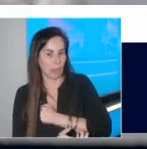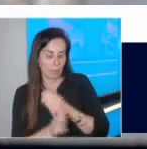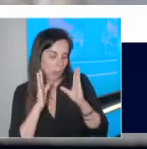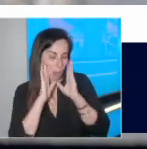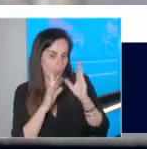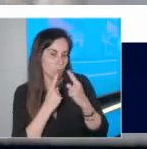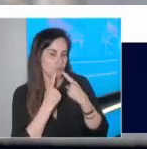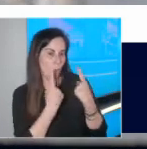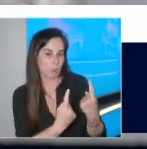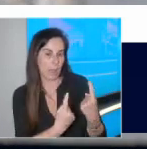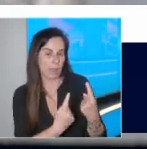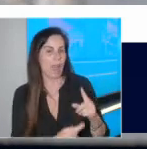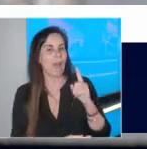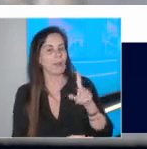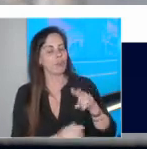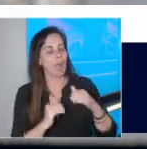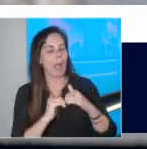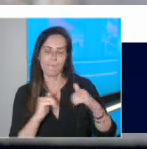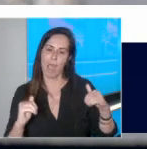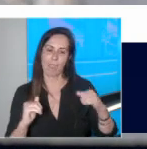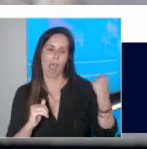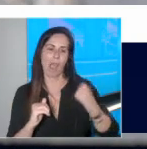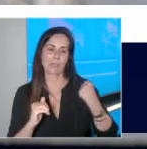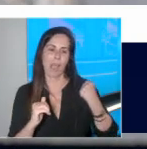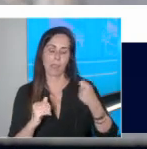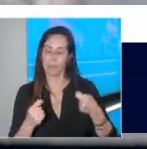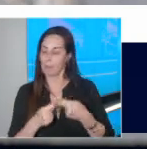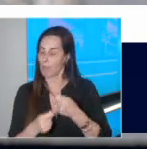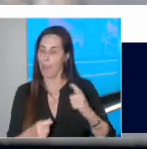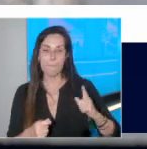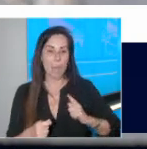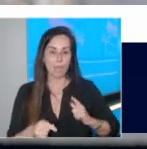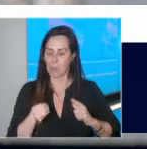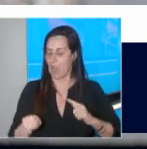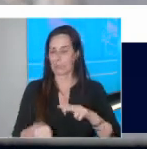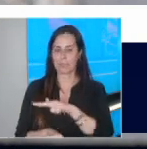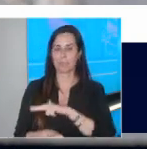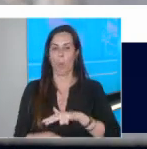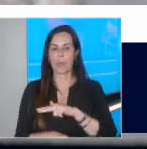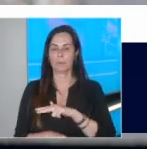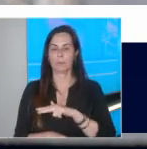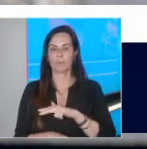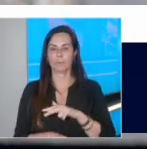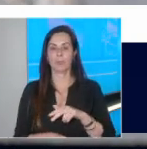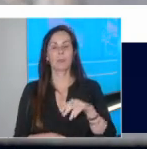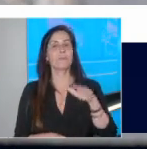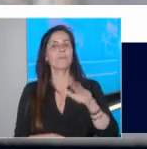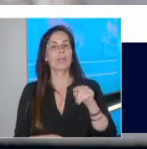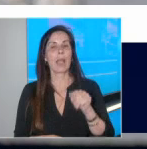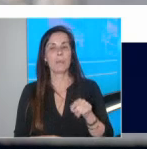ולהאמין כרצונו, אבל יש הפרדה מאוד ברורה בין המישור הפרטי לבין המישור הציבורי, ועוד יותר